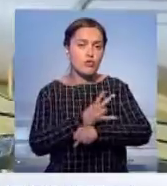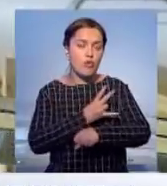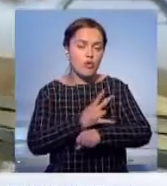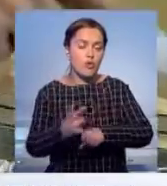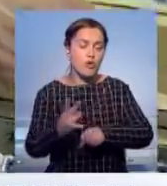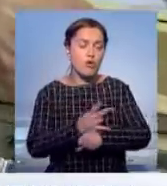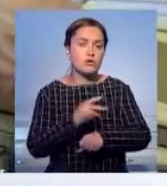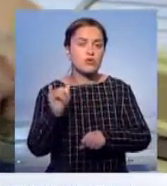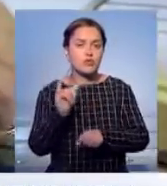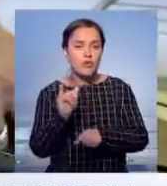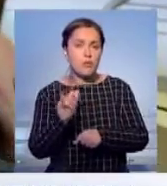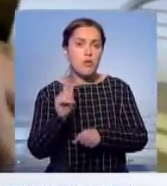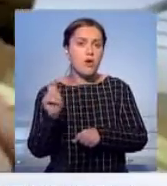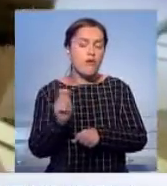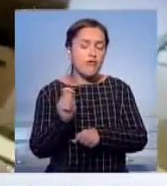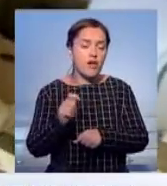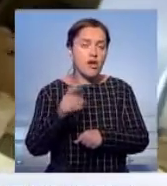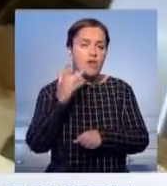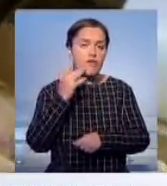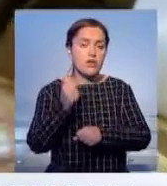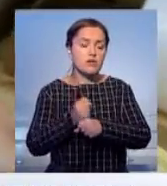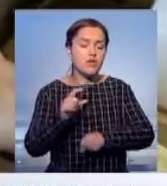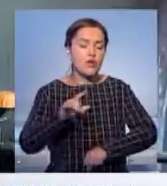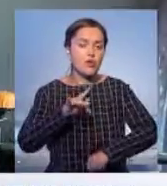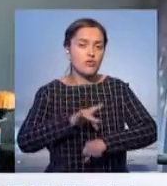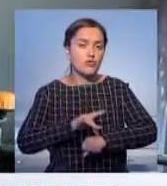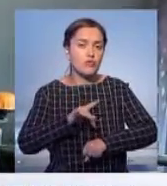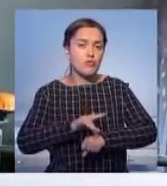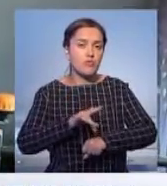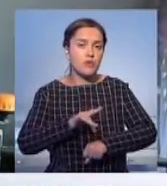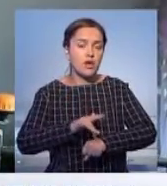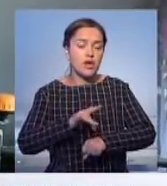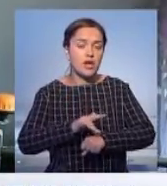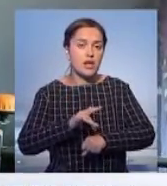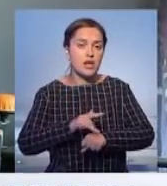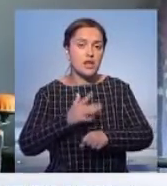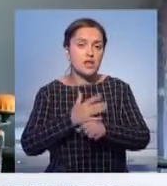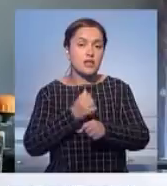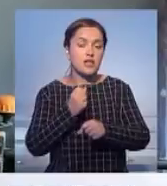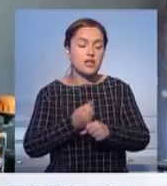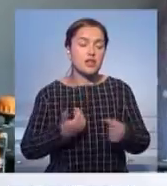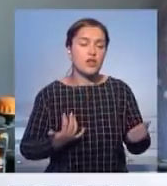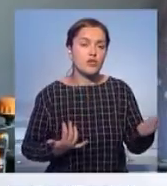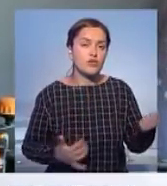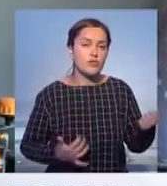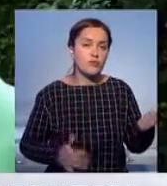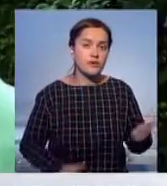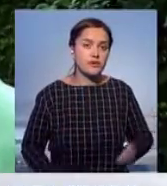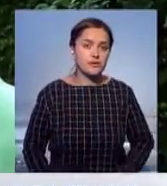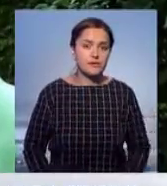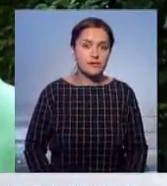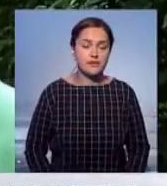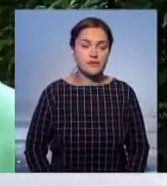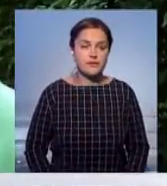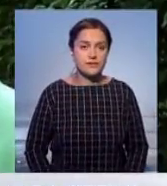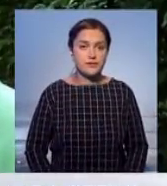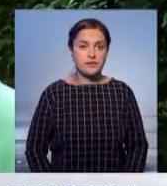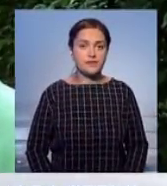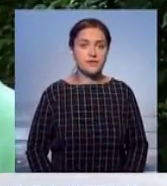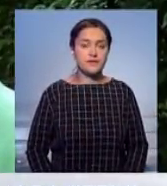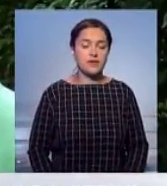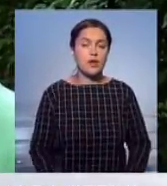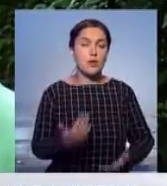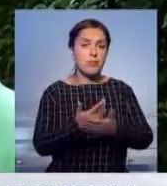и выходные дни. Он посвящает любимому делу. И все ради этих счастливых моментов. На домбру у меня уходит